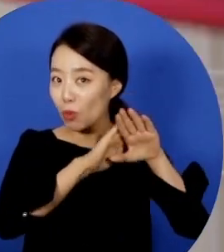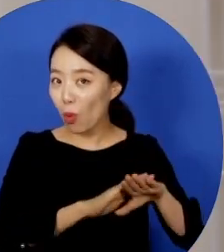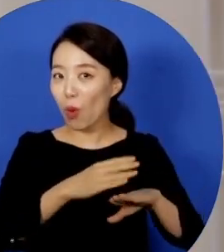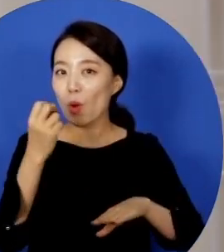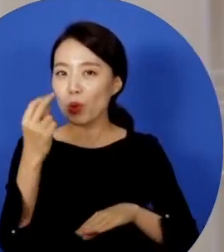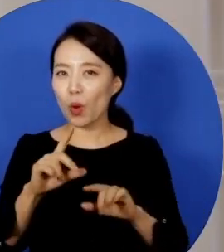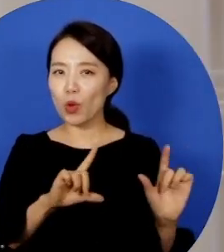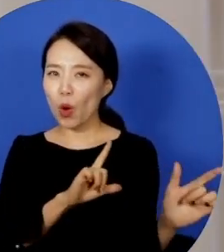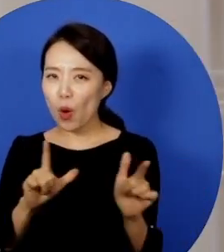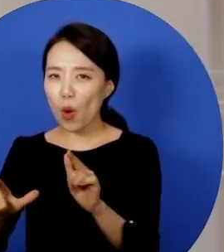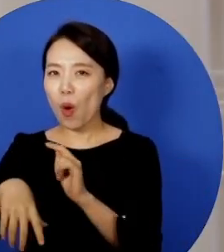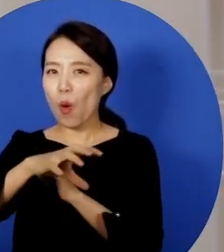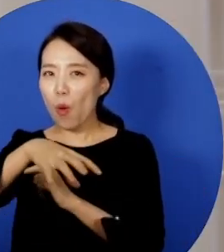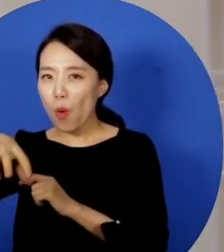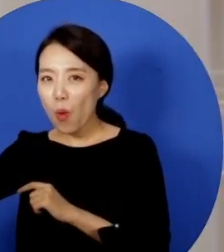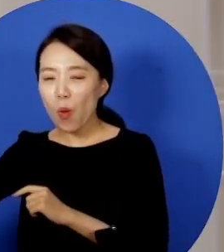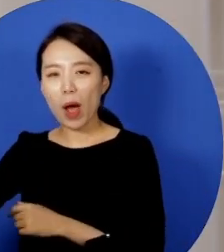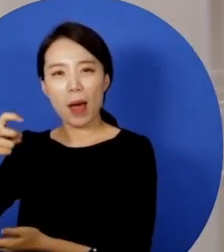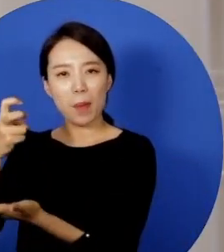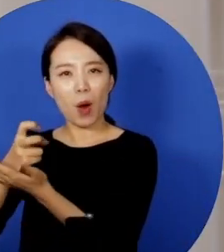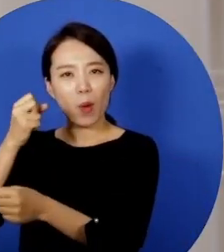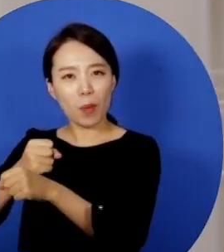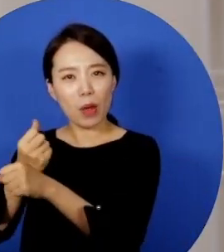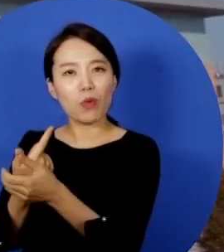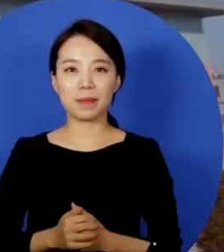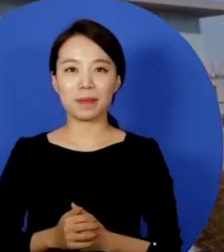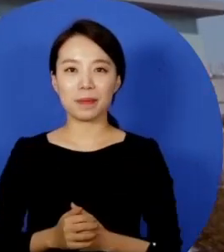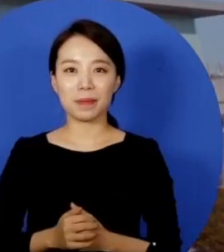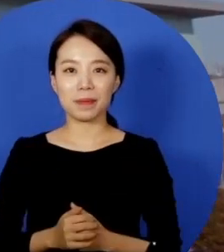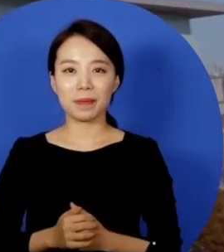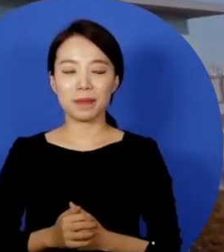여러 기반과 제도 마련에 힘을 모았습니다.